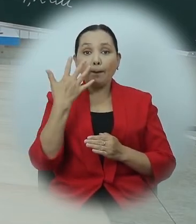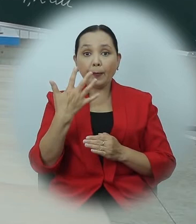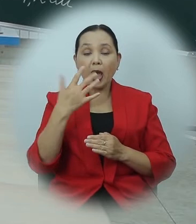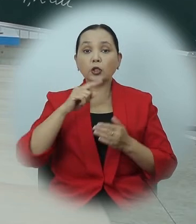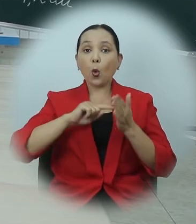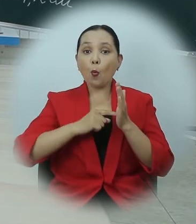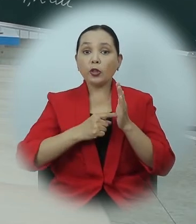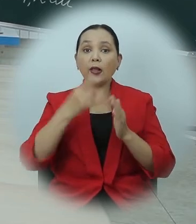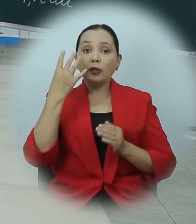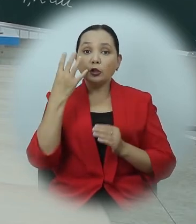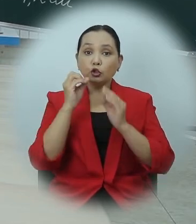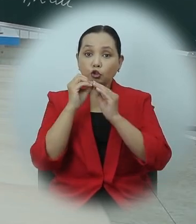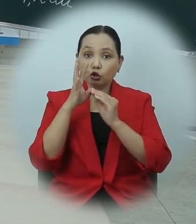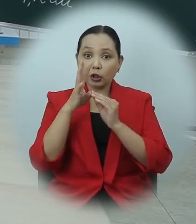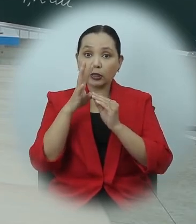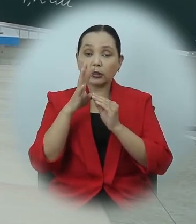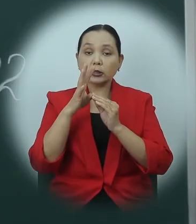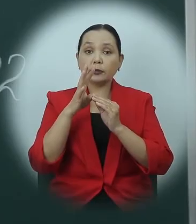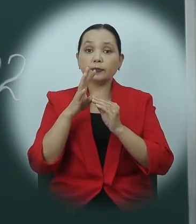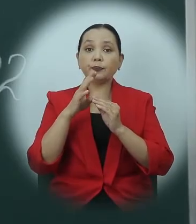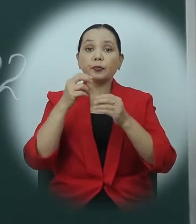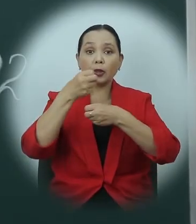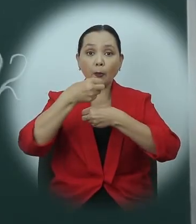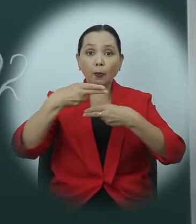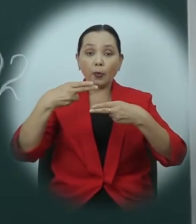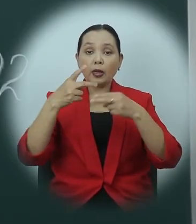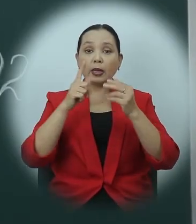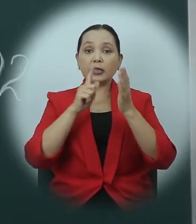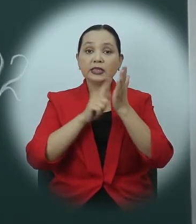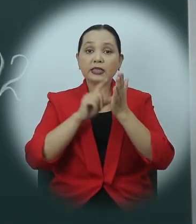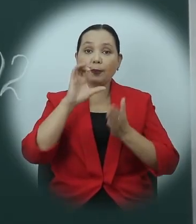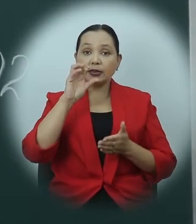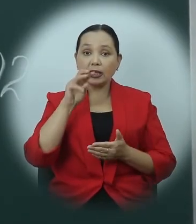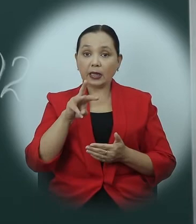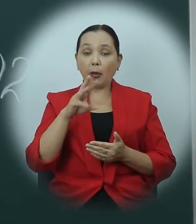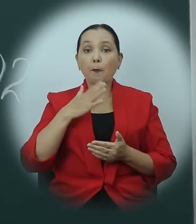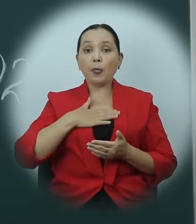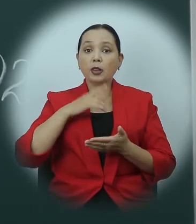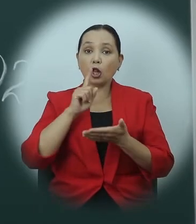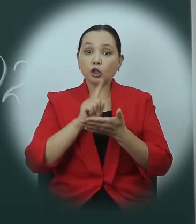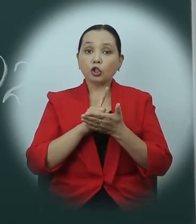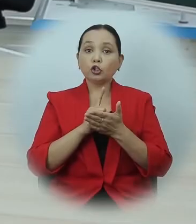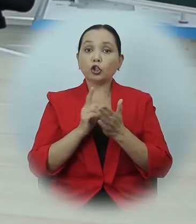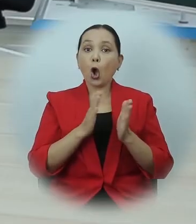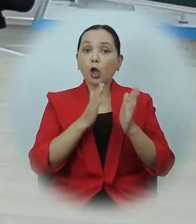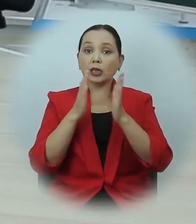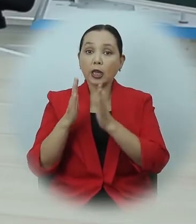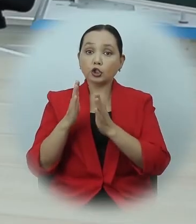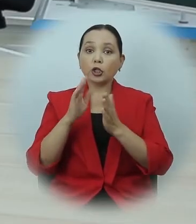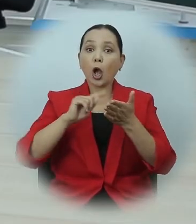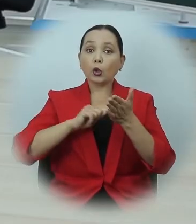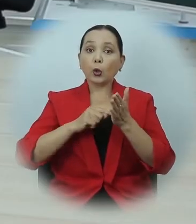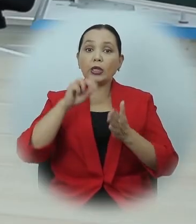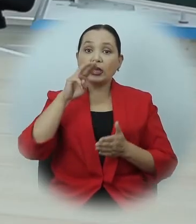0,5 умножаем на 14, получается 7 сантиметров. Мы должны отложить от